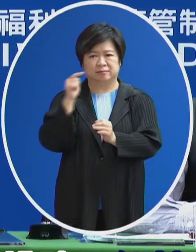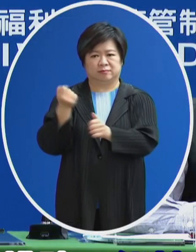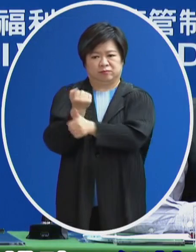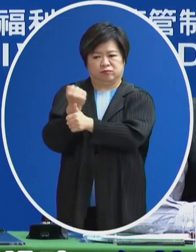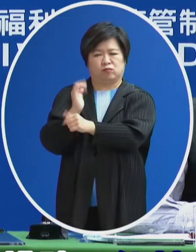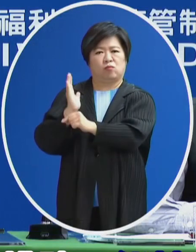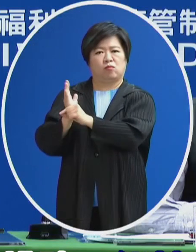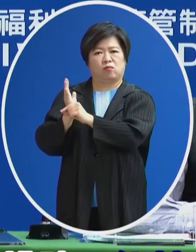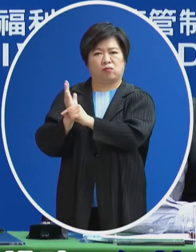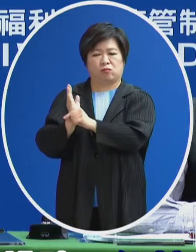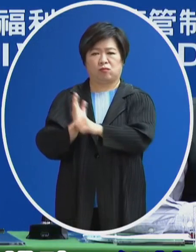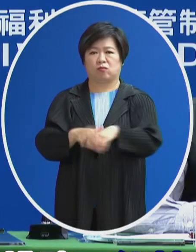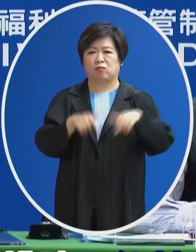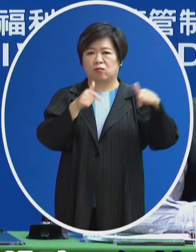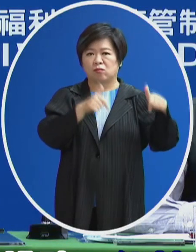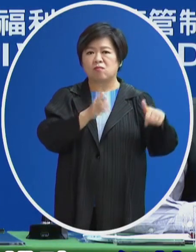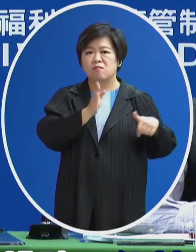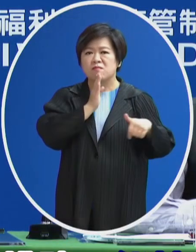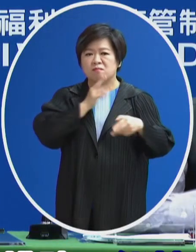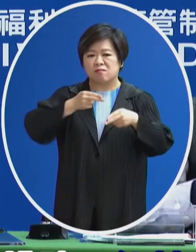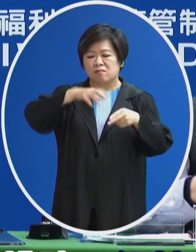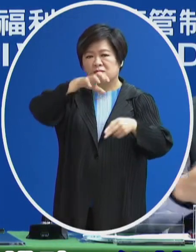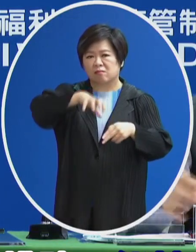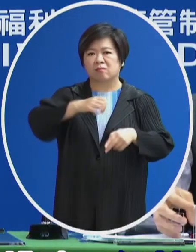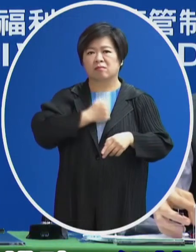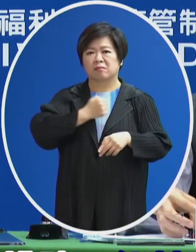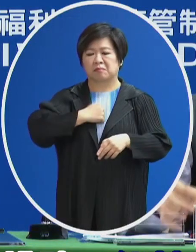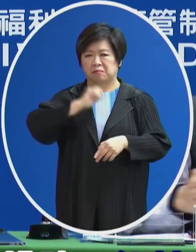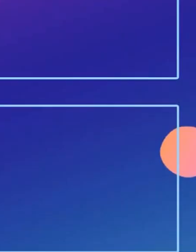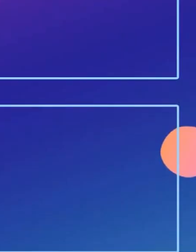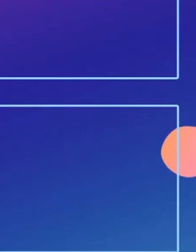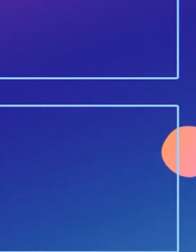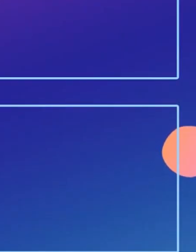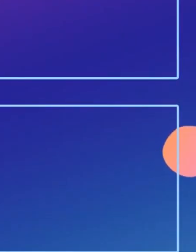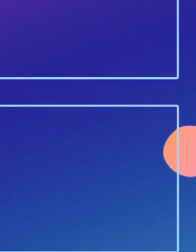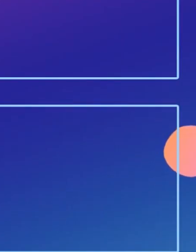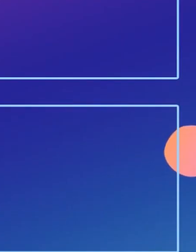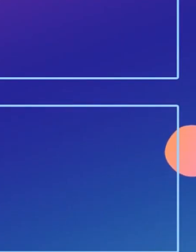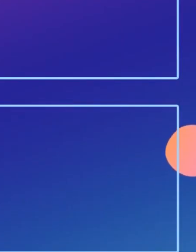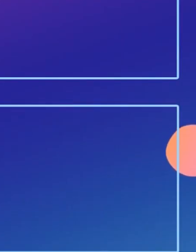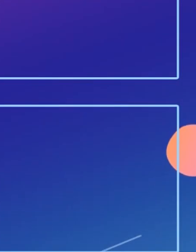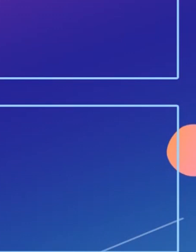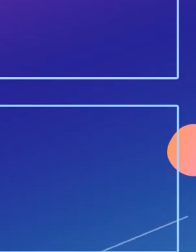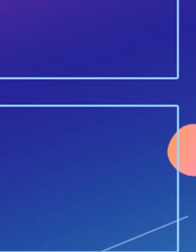那在于西提这边是知道来源，但是要持续的疫调。